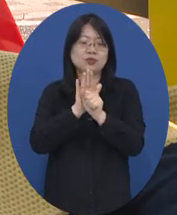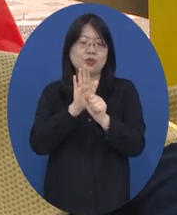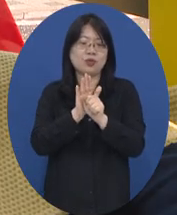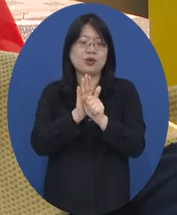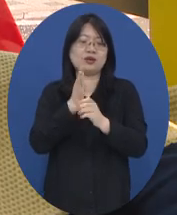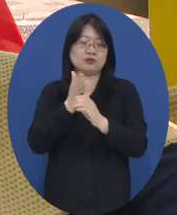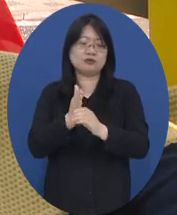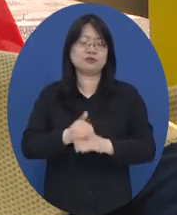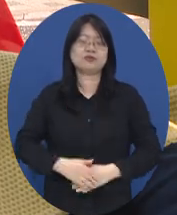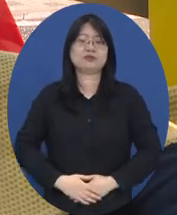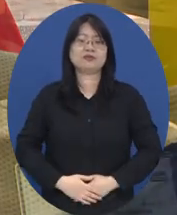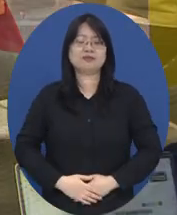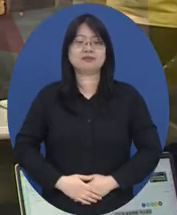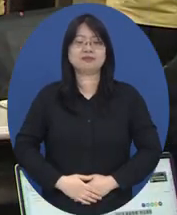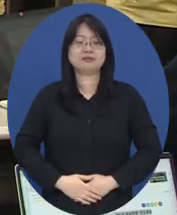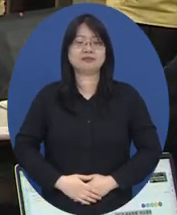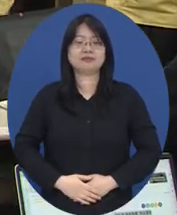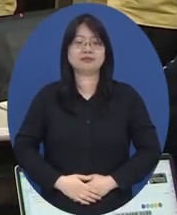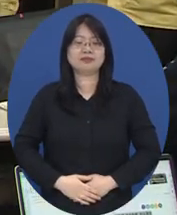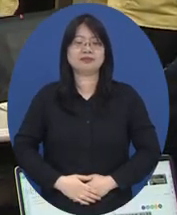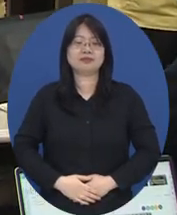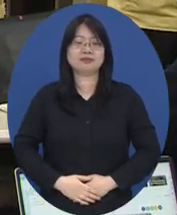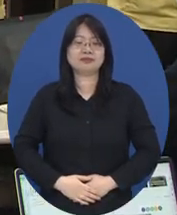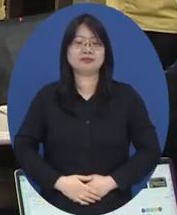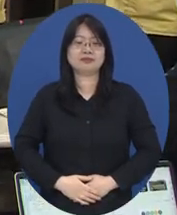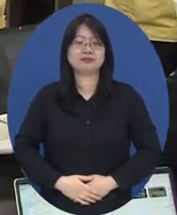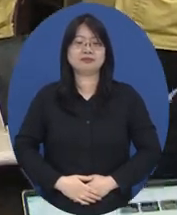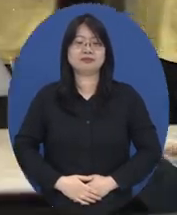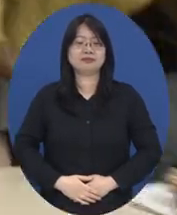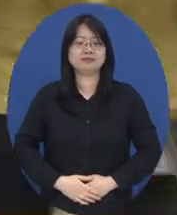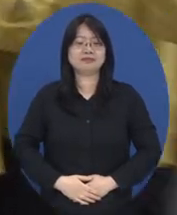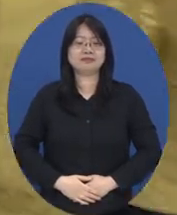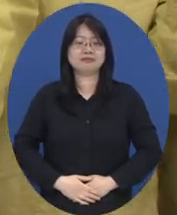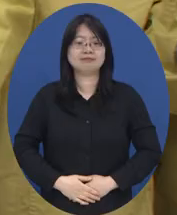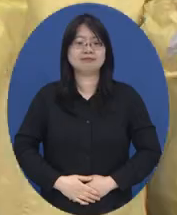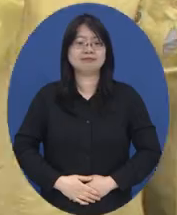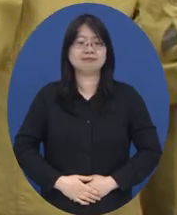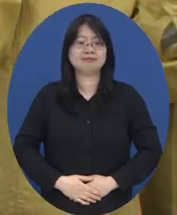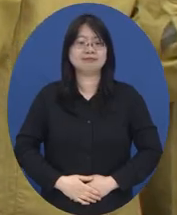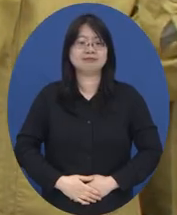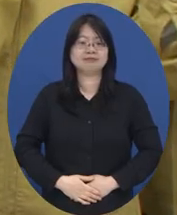인한 피해 줄이기에 온 힘을 쏟고 있습니다. 경기CTV 최창순입니다.